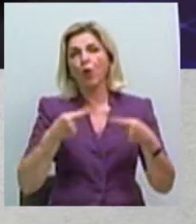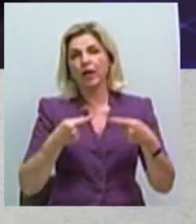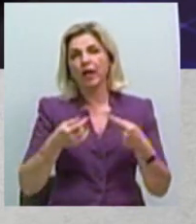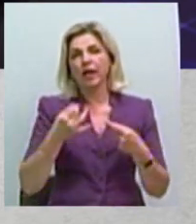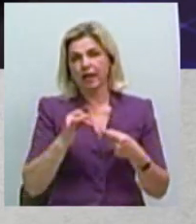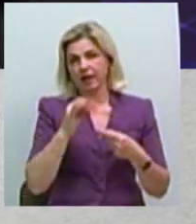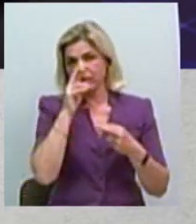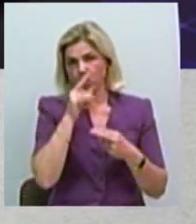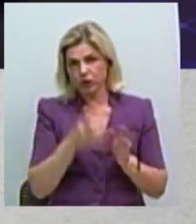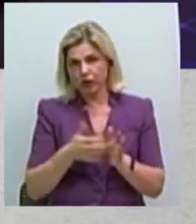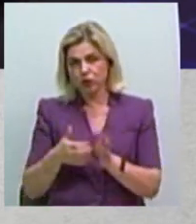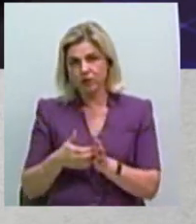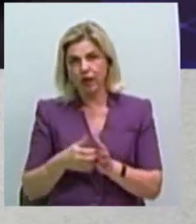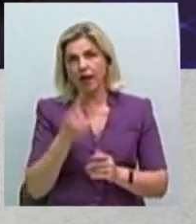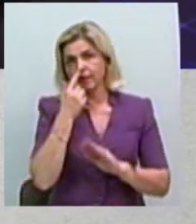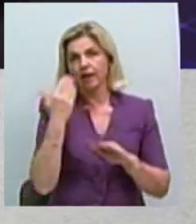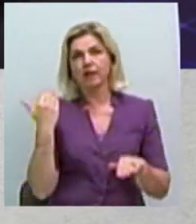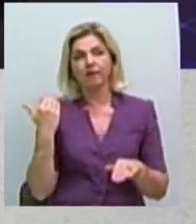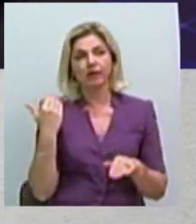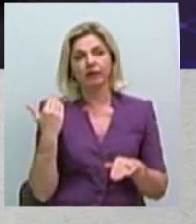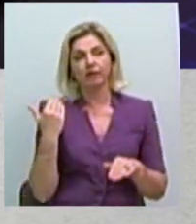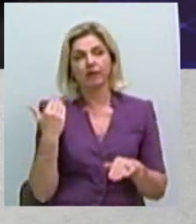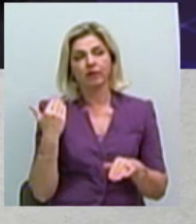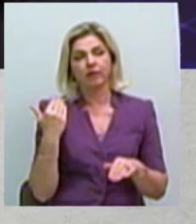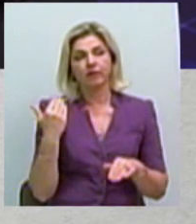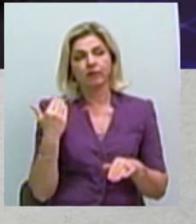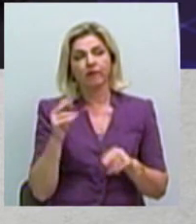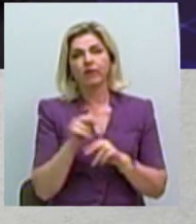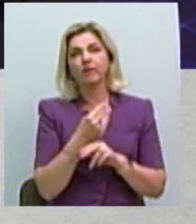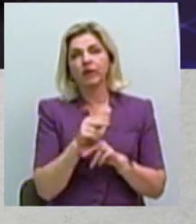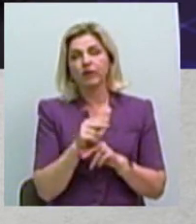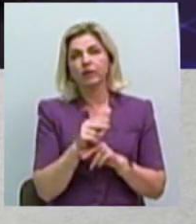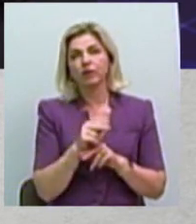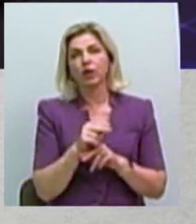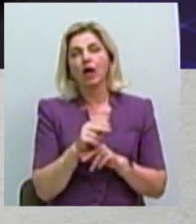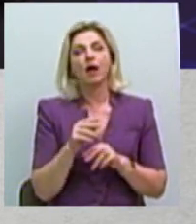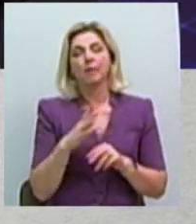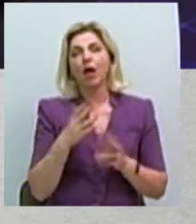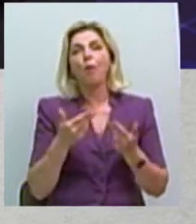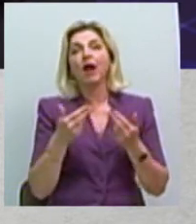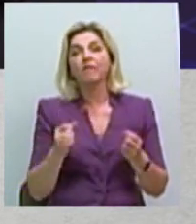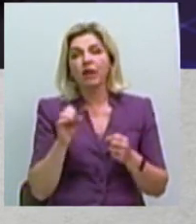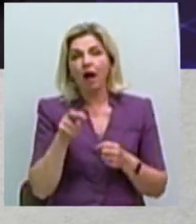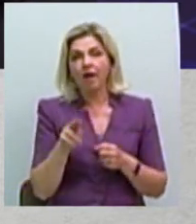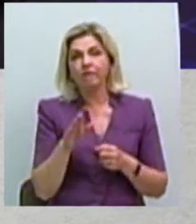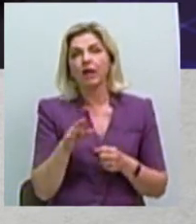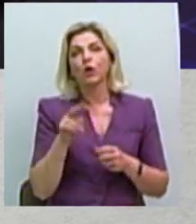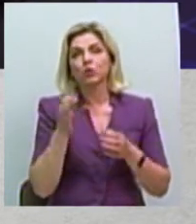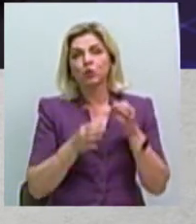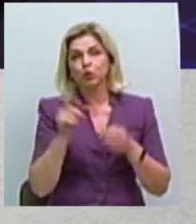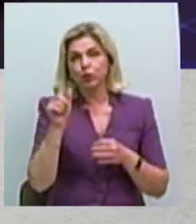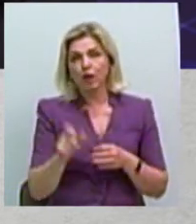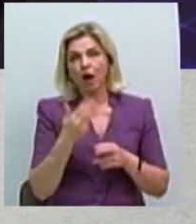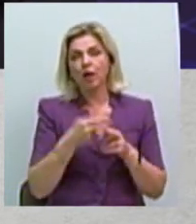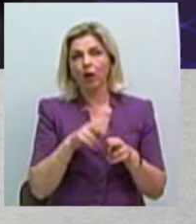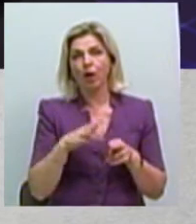колізії. Дивіться, нещодавно суд виправдав суддю, який приймав завідомо несправедливі